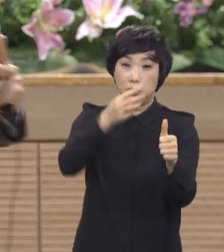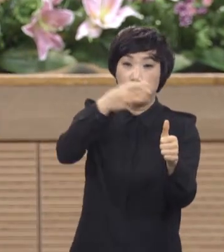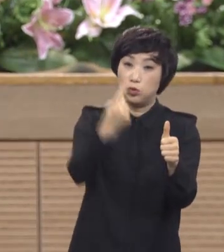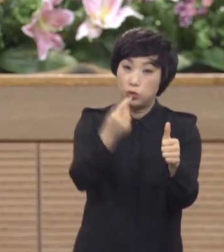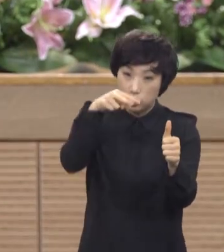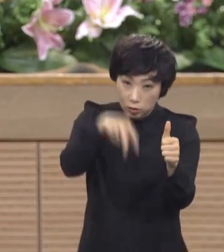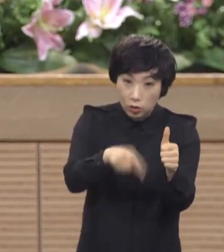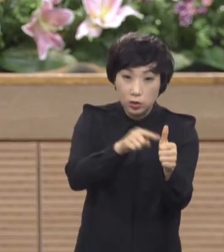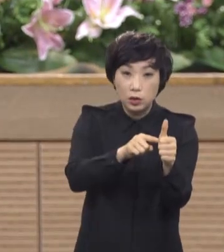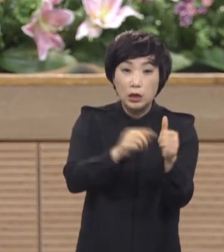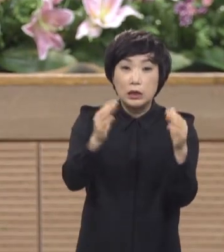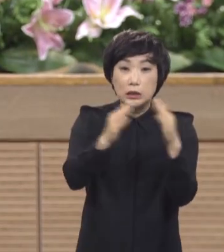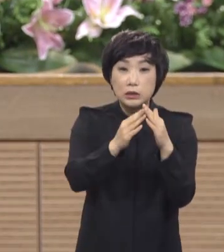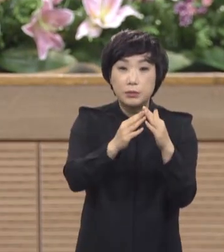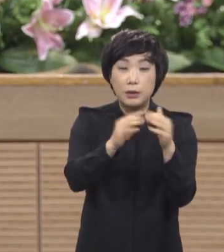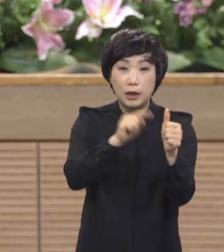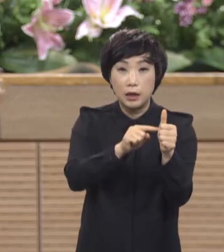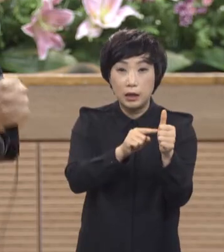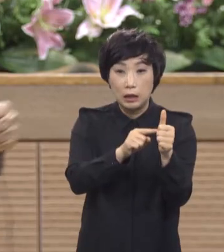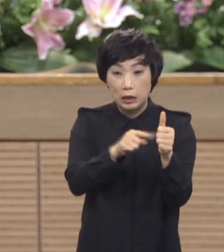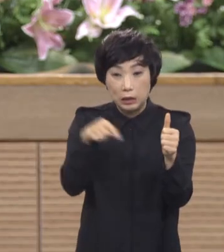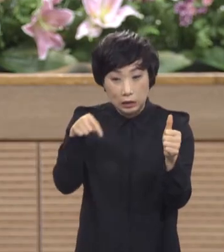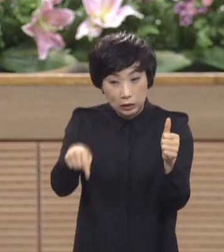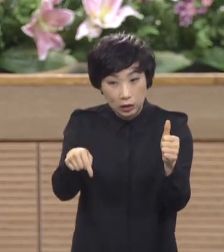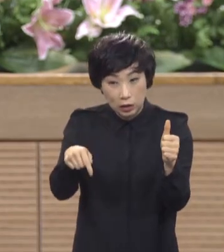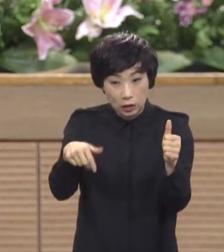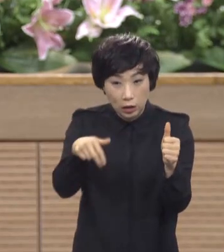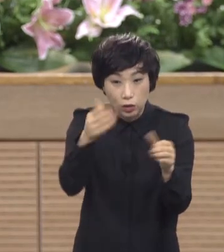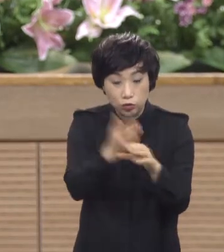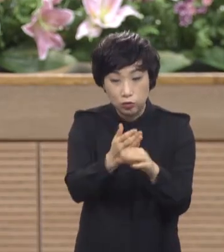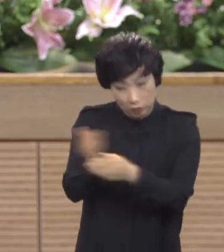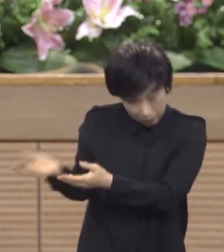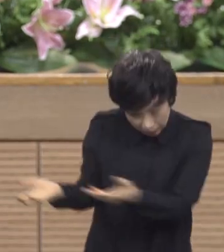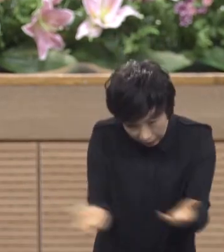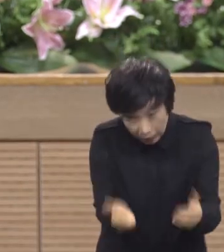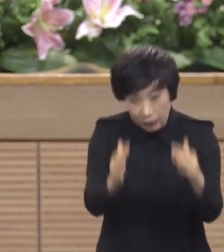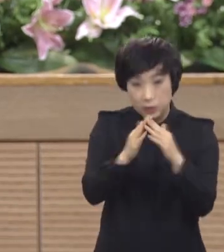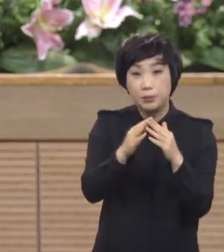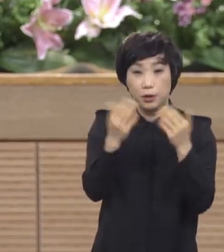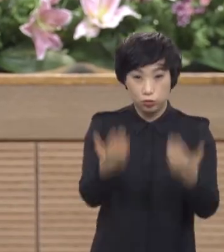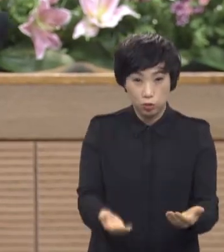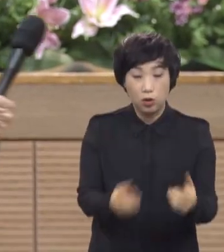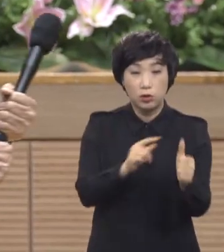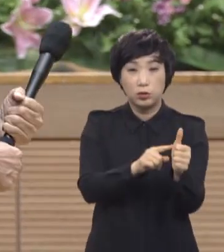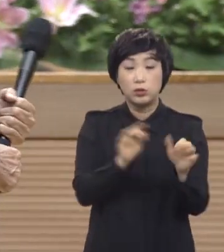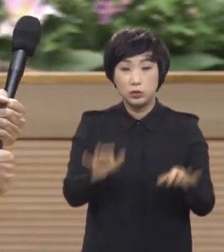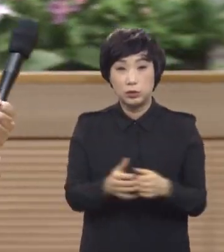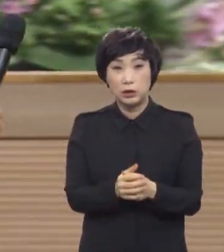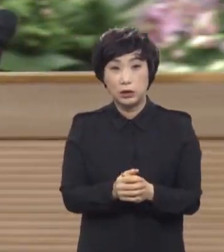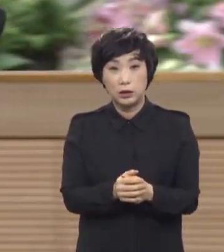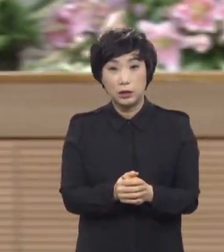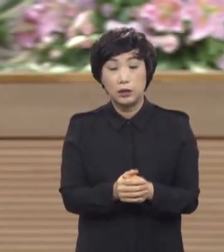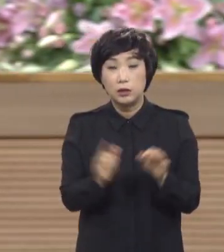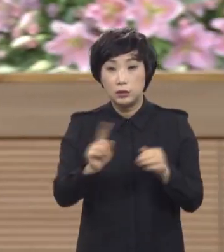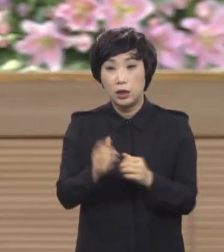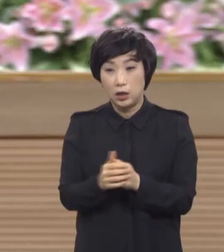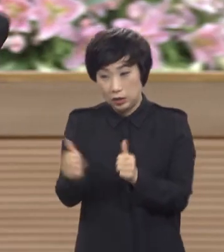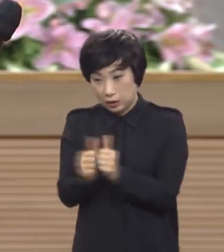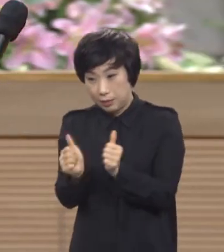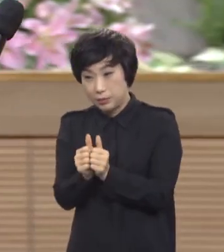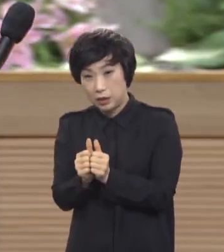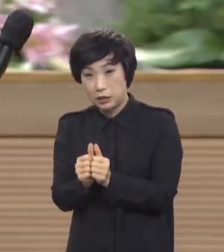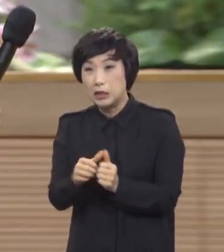노시사중에서 노세집으로서 대접을 받고 그날 밤은 친합니다 그런데 남자들이